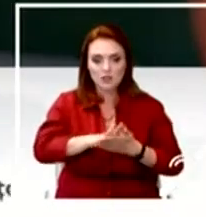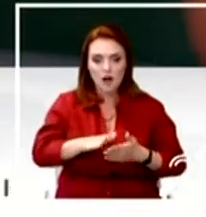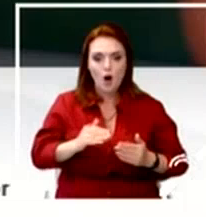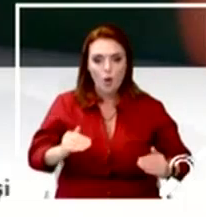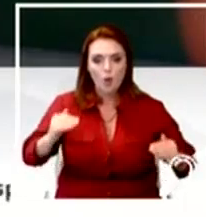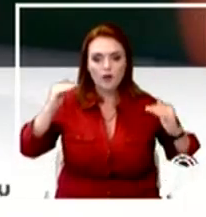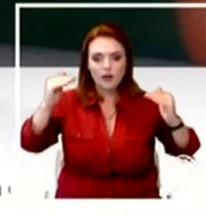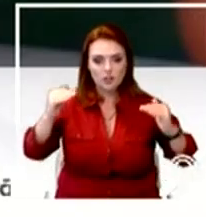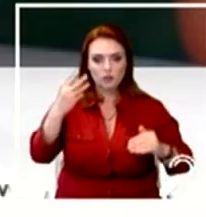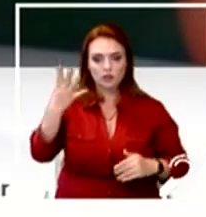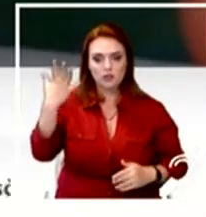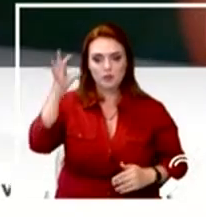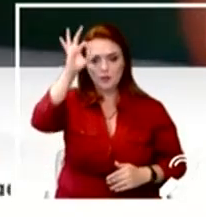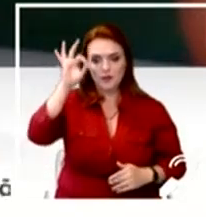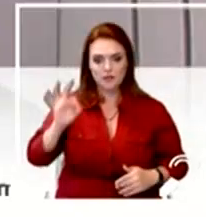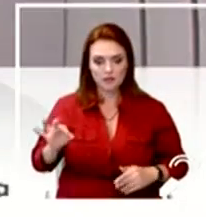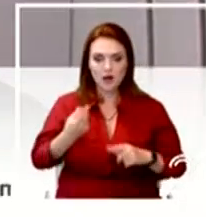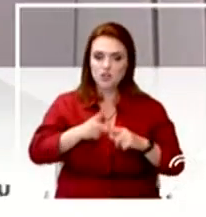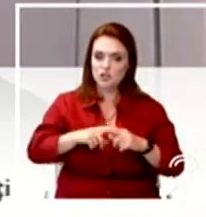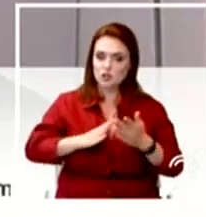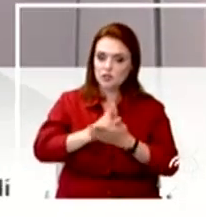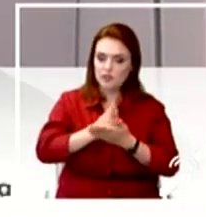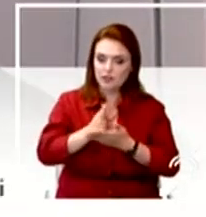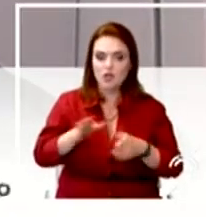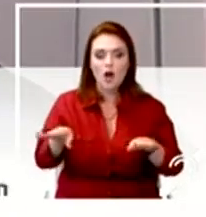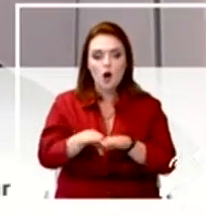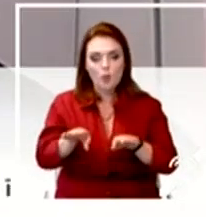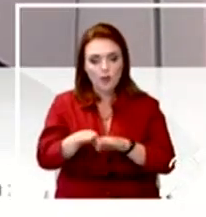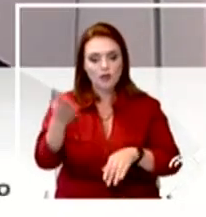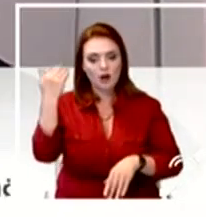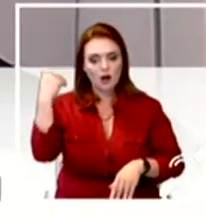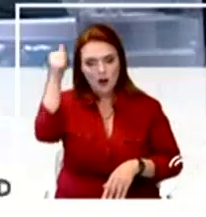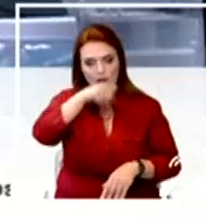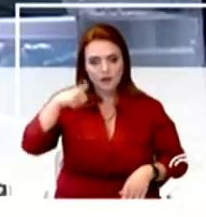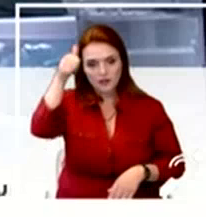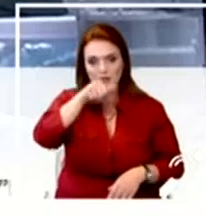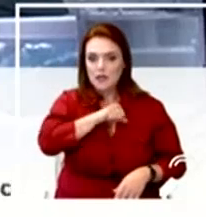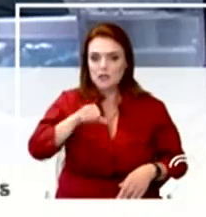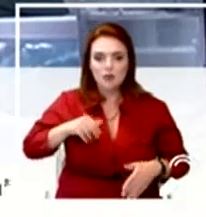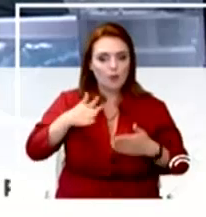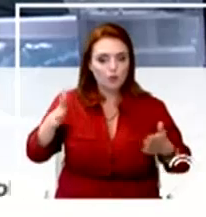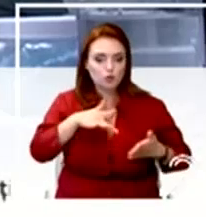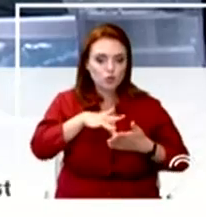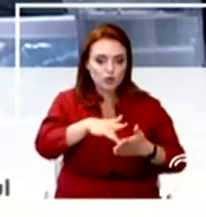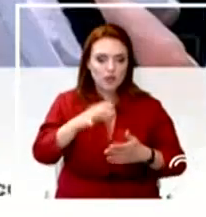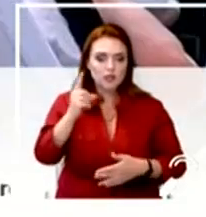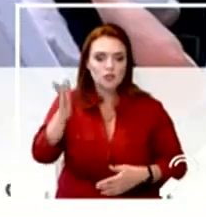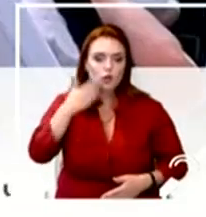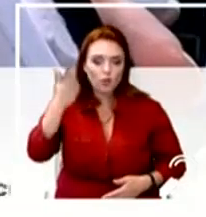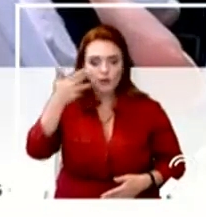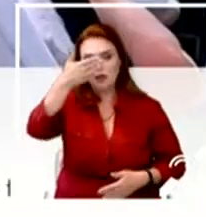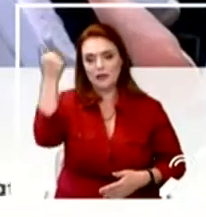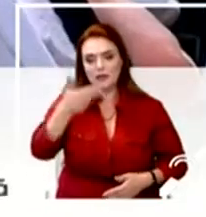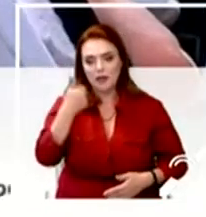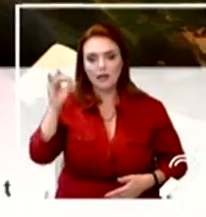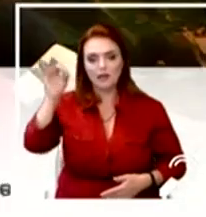cu 35% a acestor servicii în comparație cu perioadele anterioare. Cei mai mulți turiști vin din România, Italia